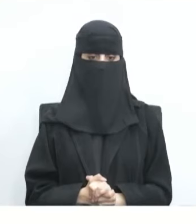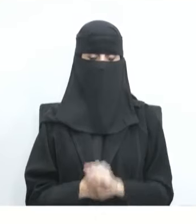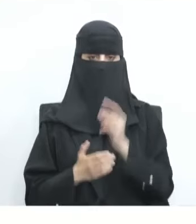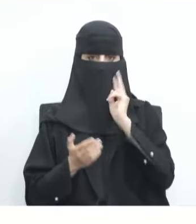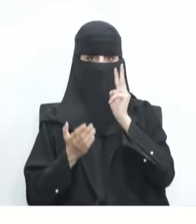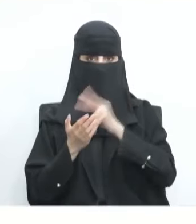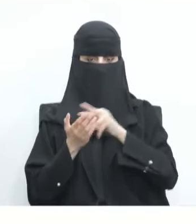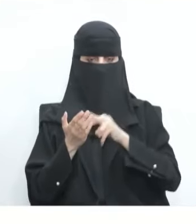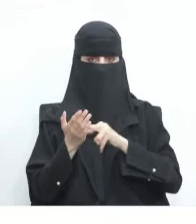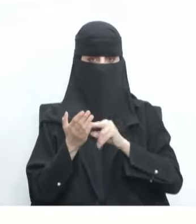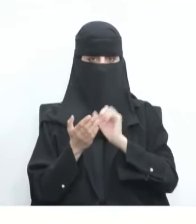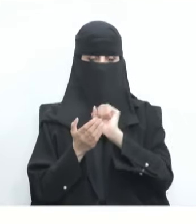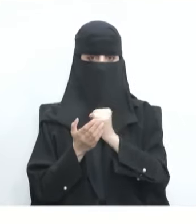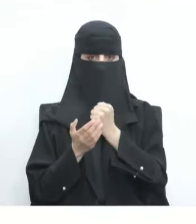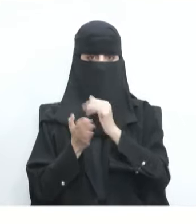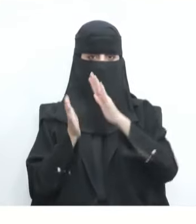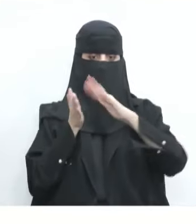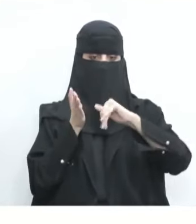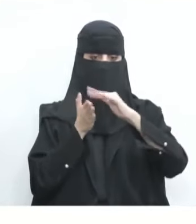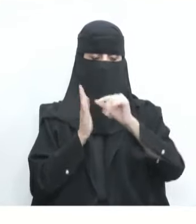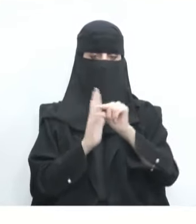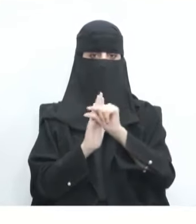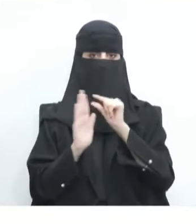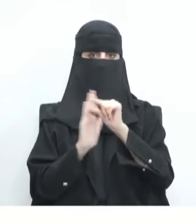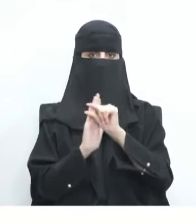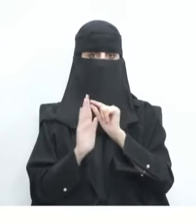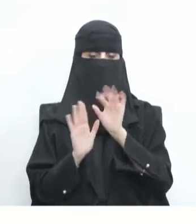قرات لنا فراغ الموضوع